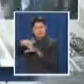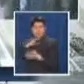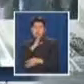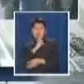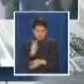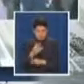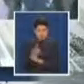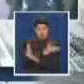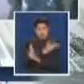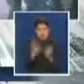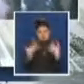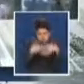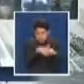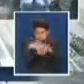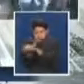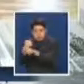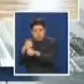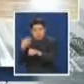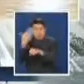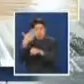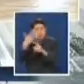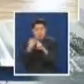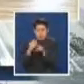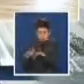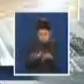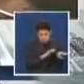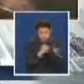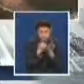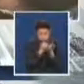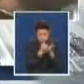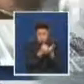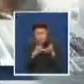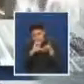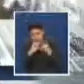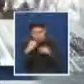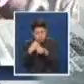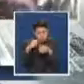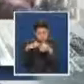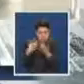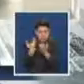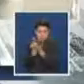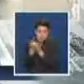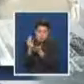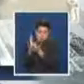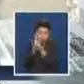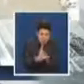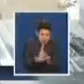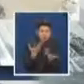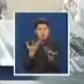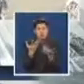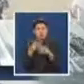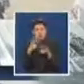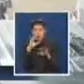ายนะฮะการบริหารที่บอกว่าช่วงของการเตรียมการฟื้นฟูก็ดีการบริหารจัดการเรื่องเงินบริจาค ก็ดีและรวมไปถึง